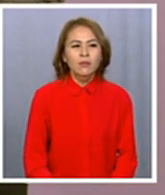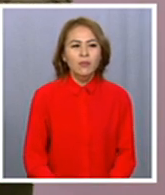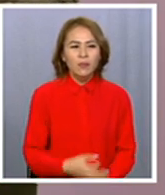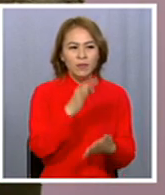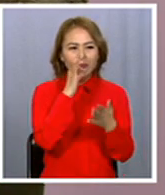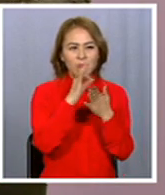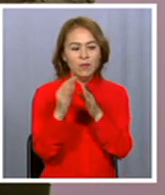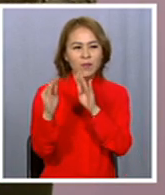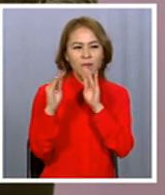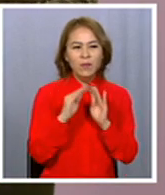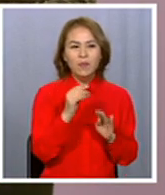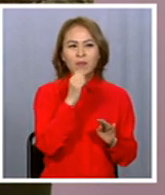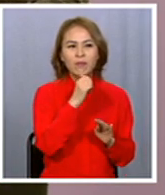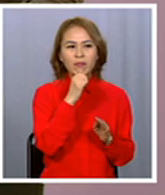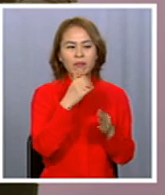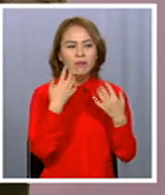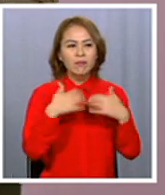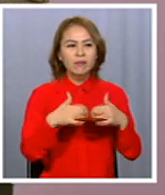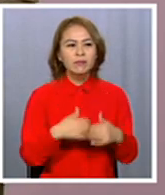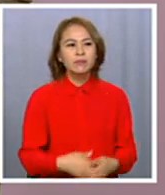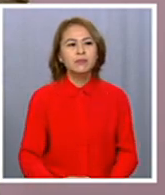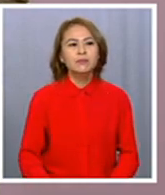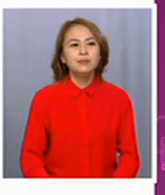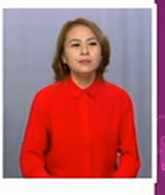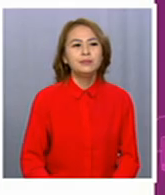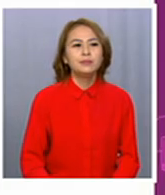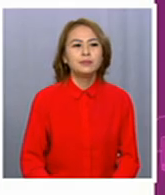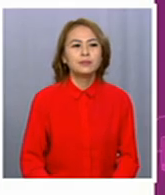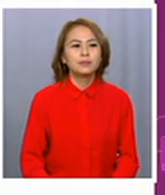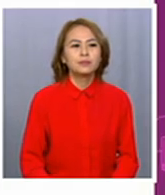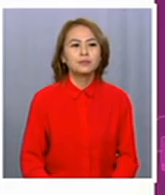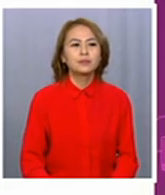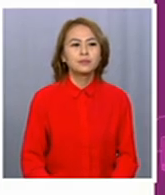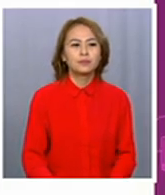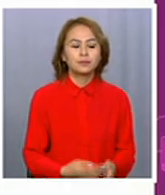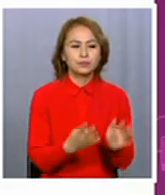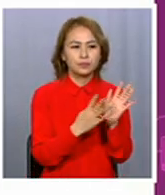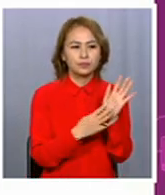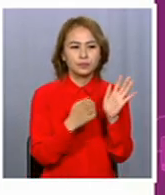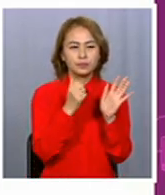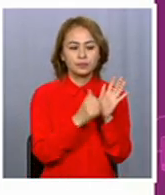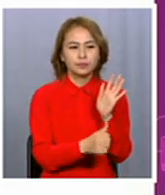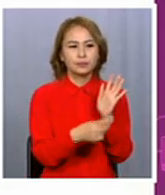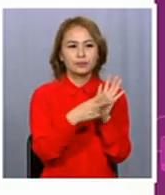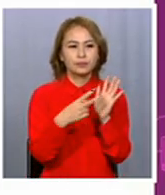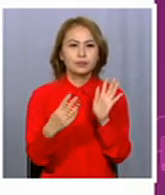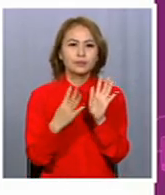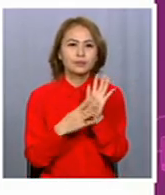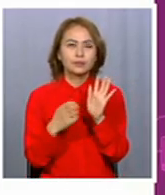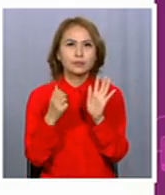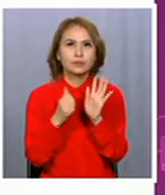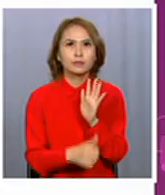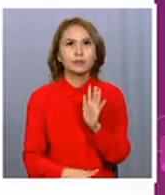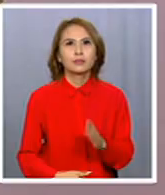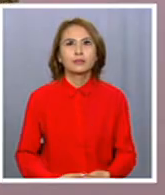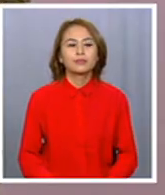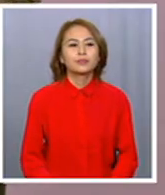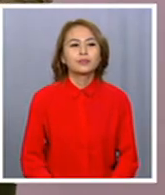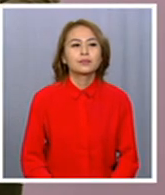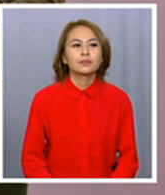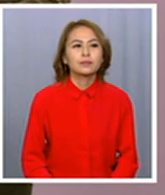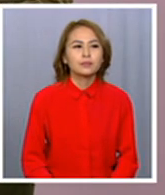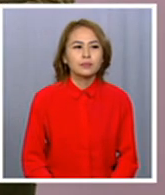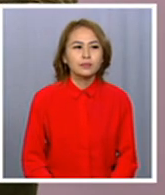орнына қойып, теңдеудің дұрыстығын тексереміз. 960 пен 960 сандары тең.